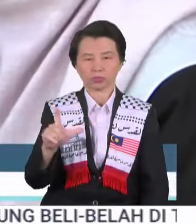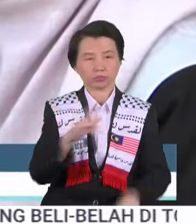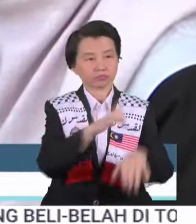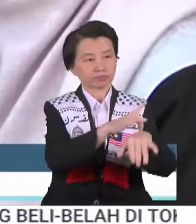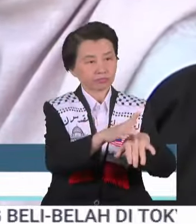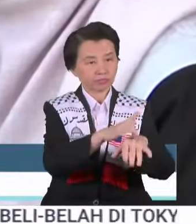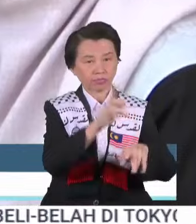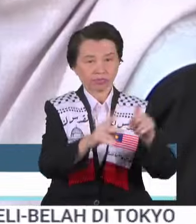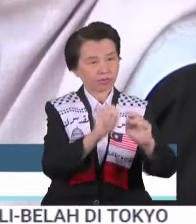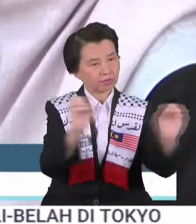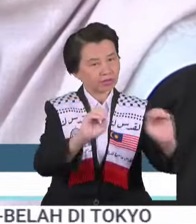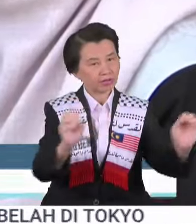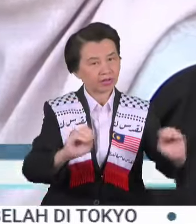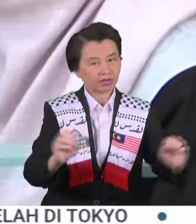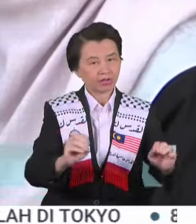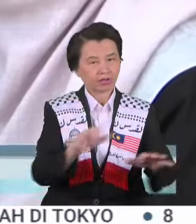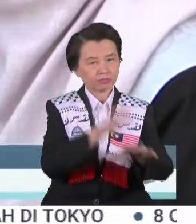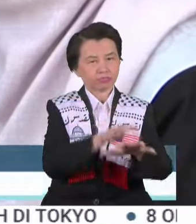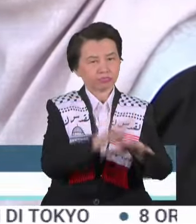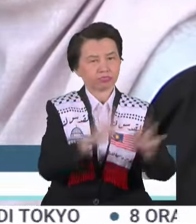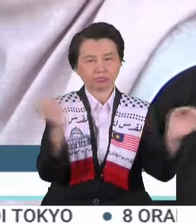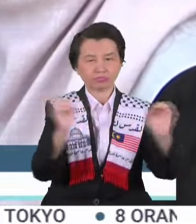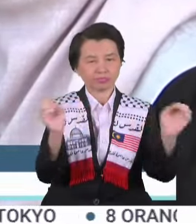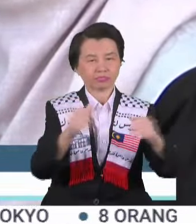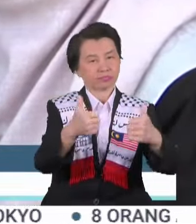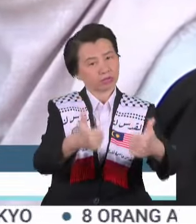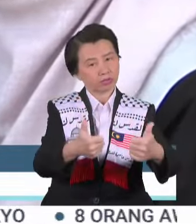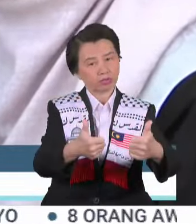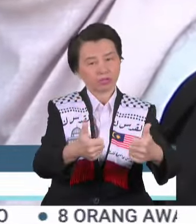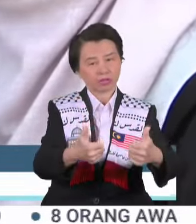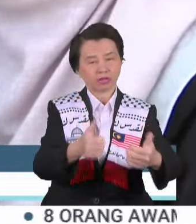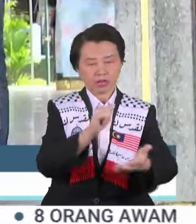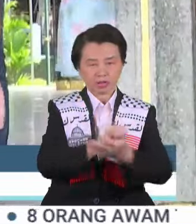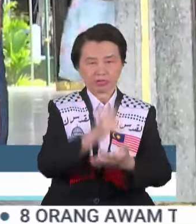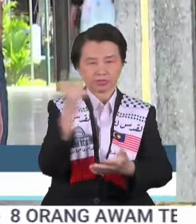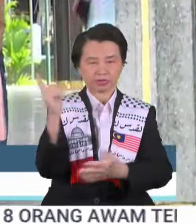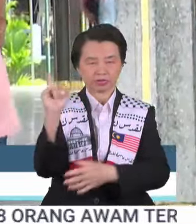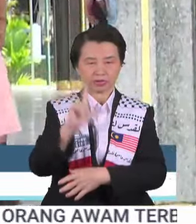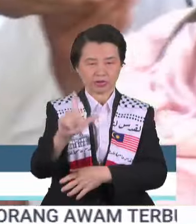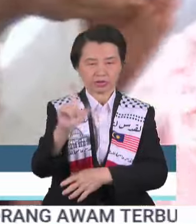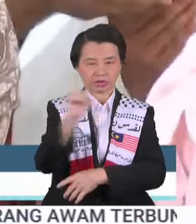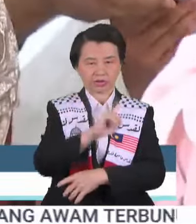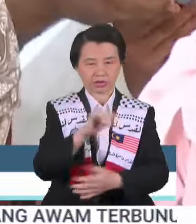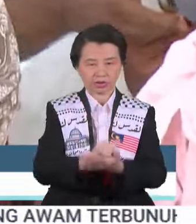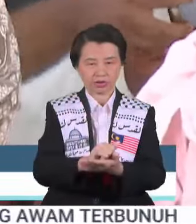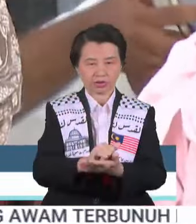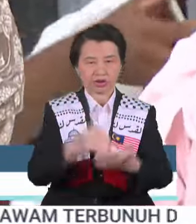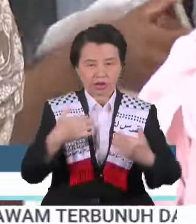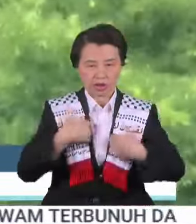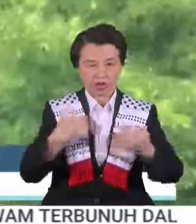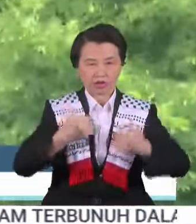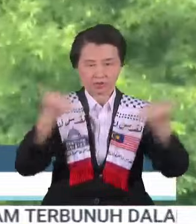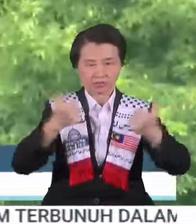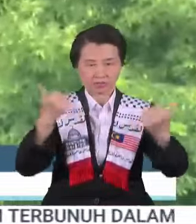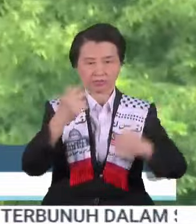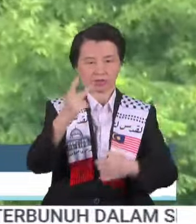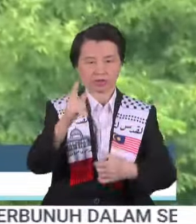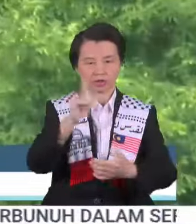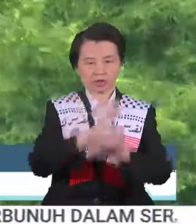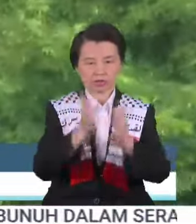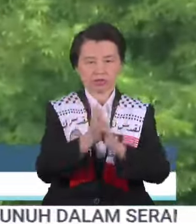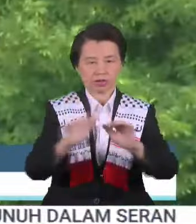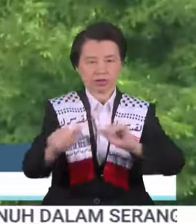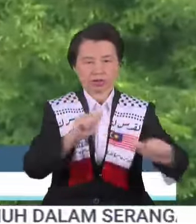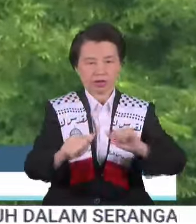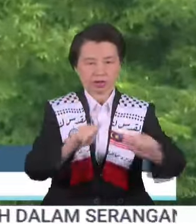Lengang, tak ada suasana jalan raya, kurang hari ini. Ada juga yang beraya di ibu kota menjadikan